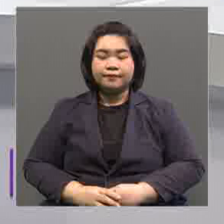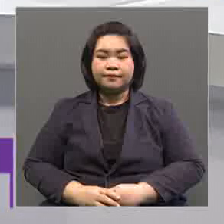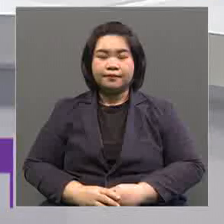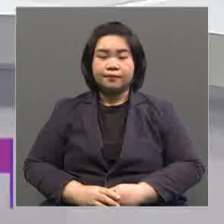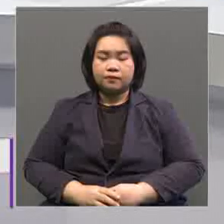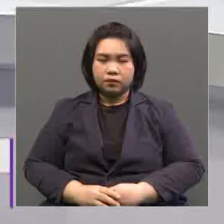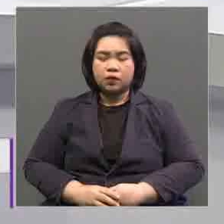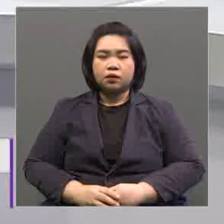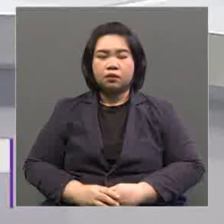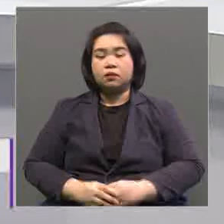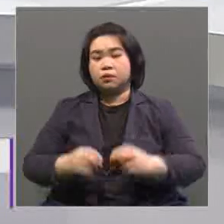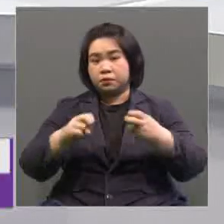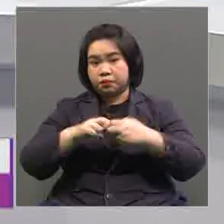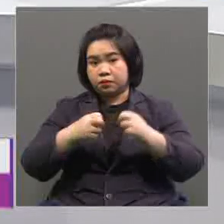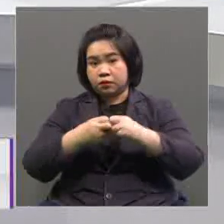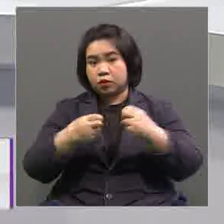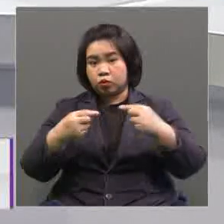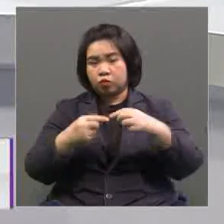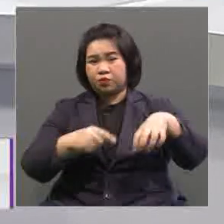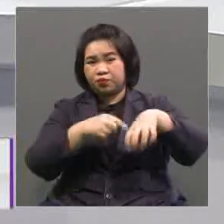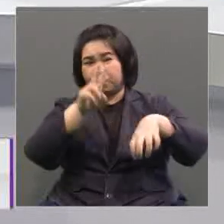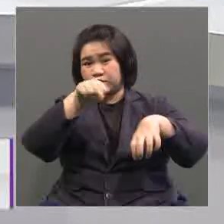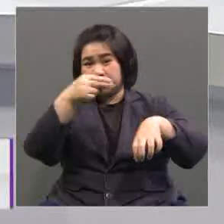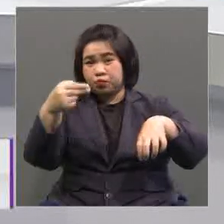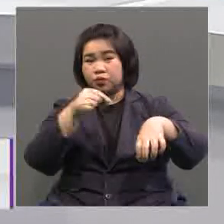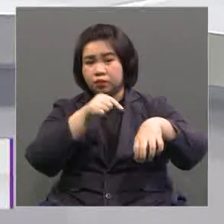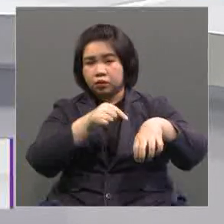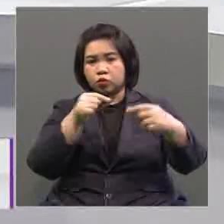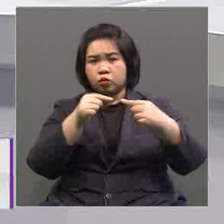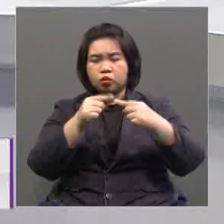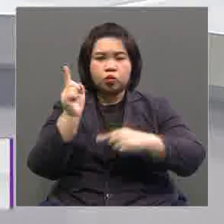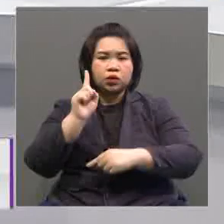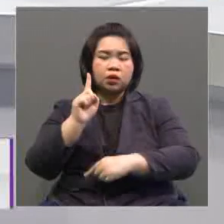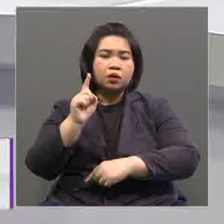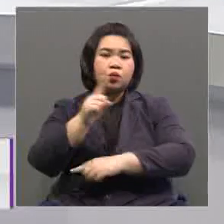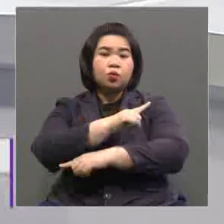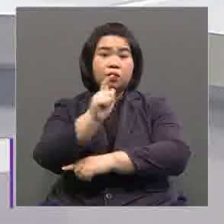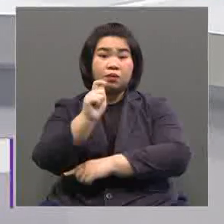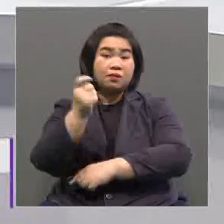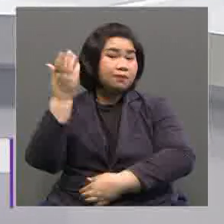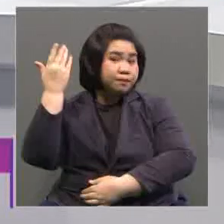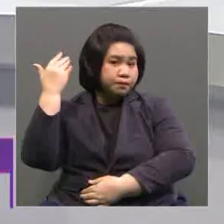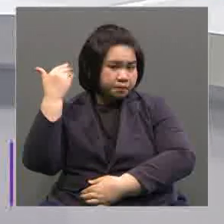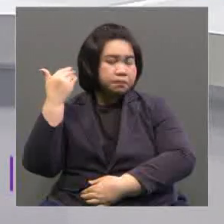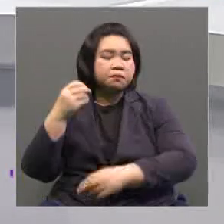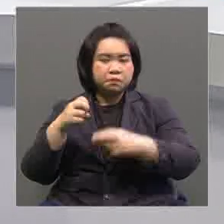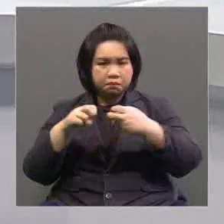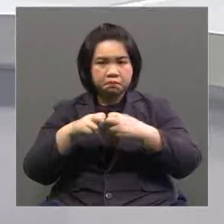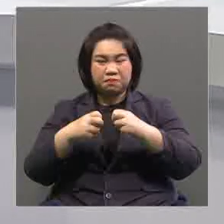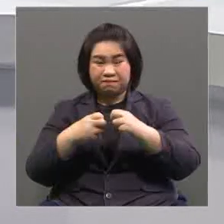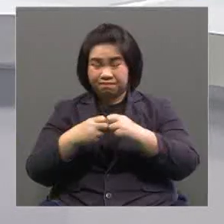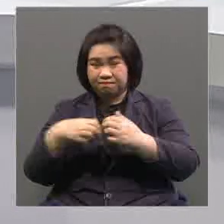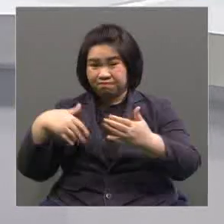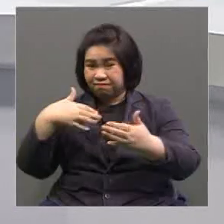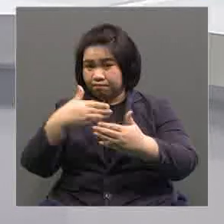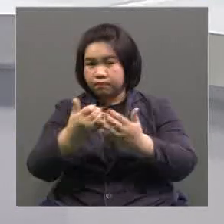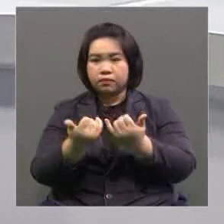ค่ะเหตุการณ์กราดยิงที่ห้างพลากรเมื่อเย็นวันอังคารที่ผ่านมาแน่นอนว่าณขณะ